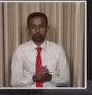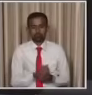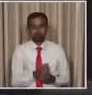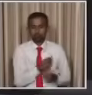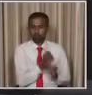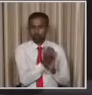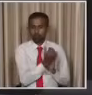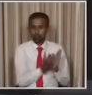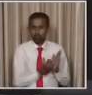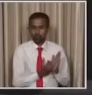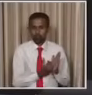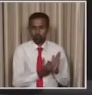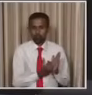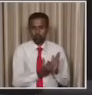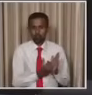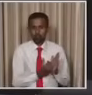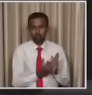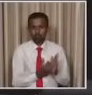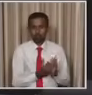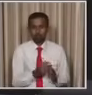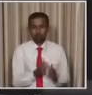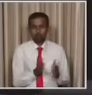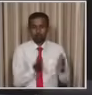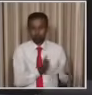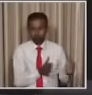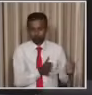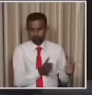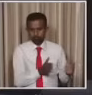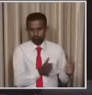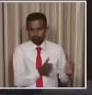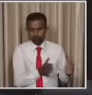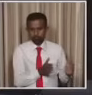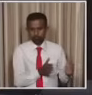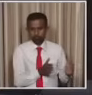ආණ්ඩුක්‍රම ව්‍යවස්ථාවේ එක පැත්තකින්